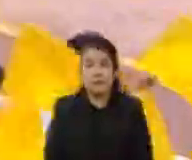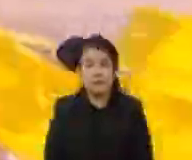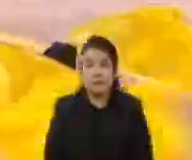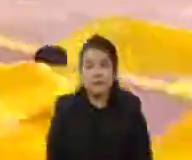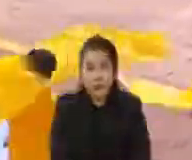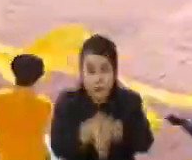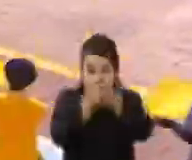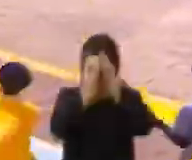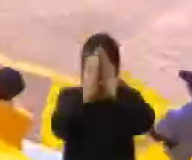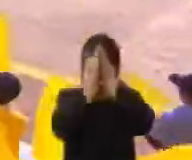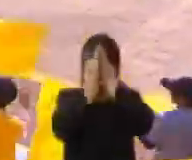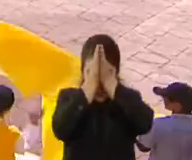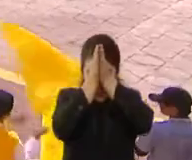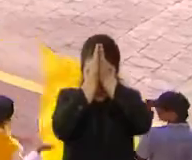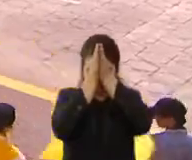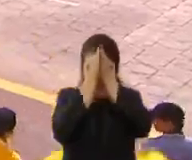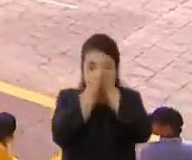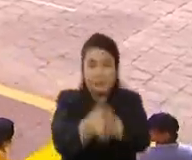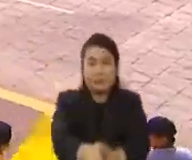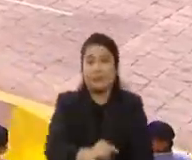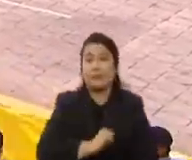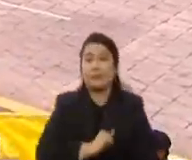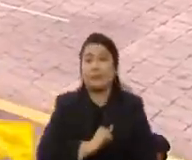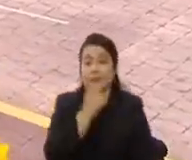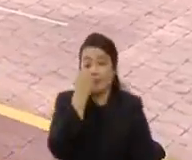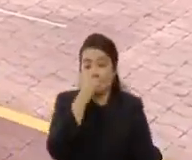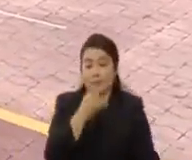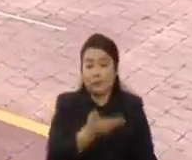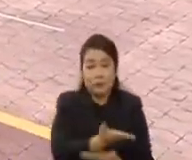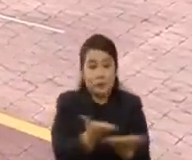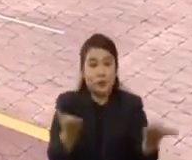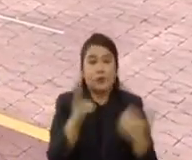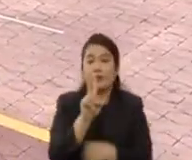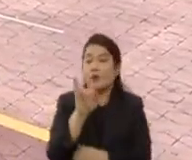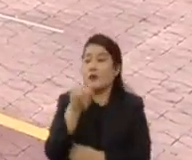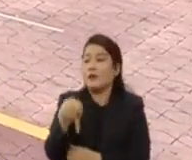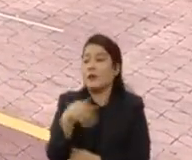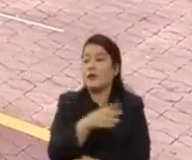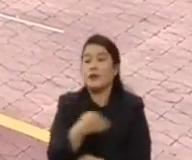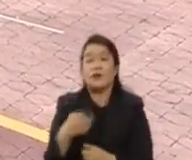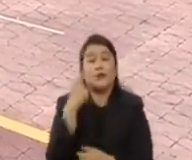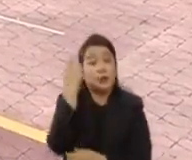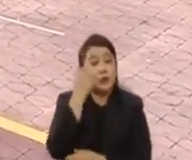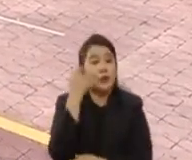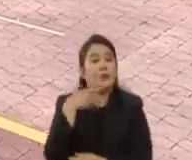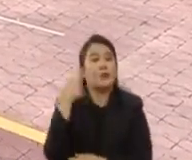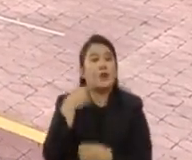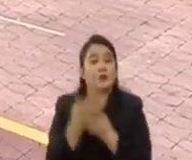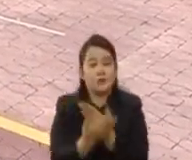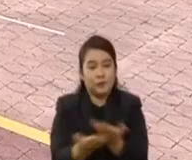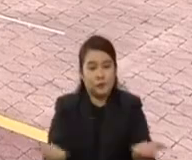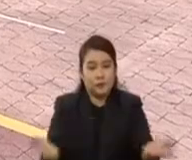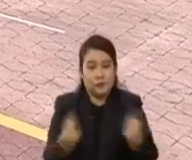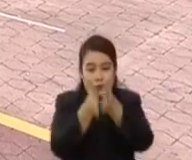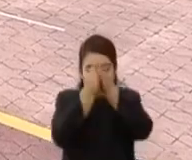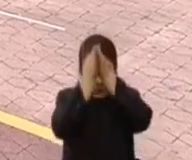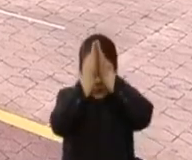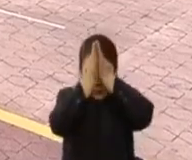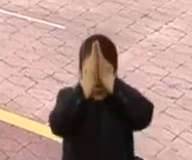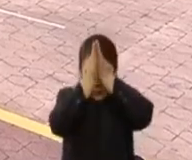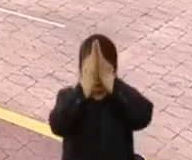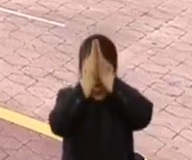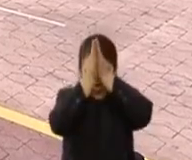Ampun tuanku, patik bagi pihak div-div kehormat dan hadirin sekalian merafak sembah